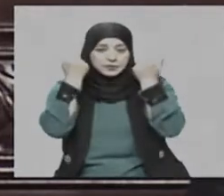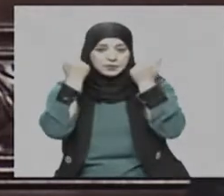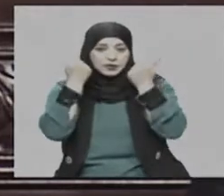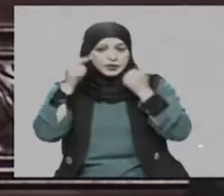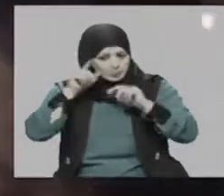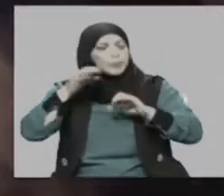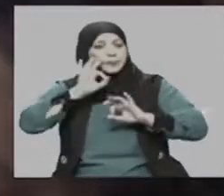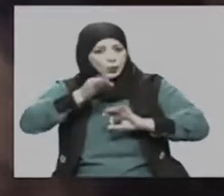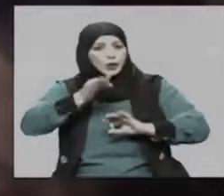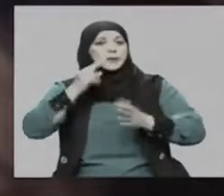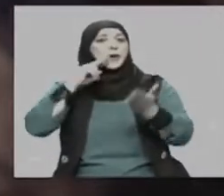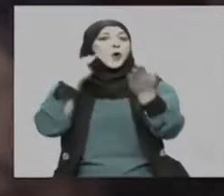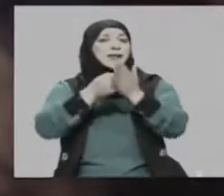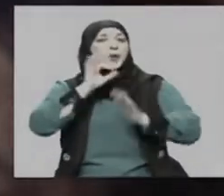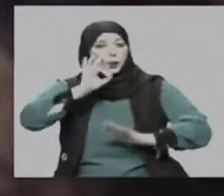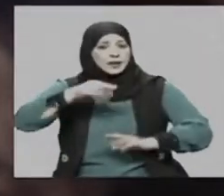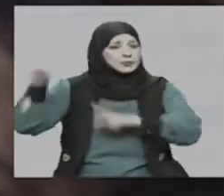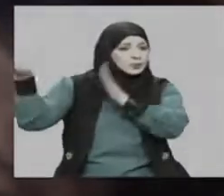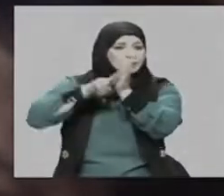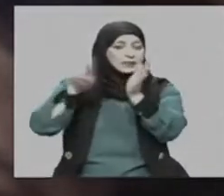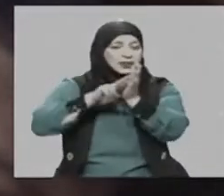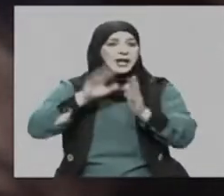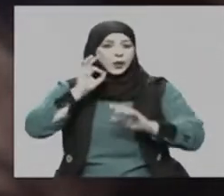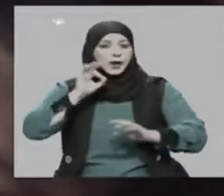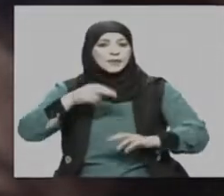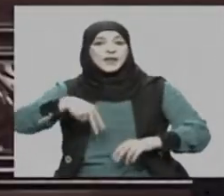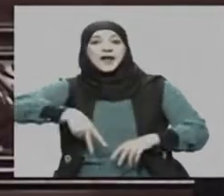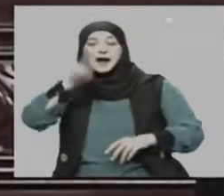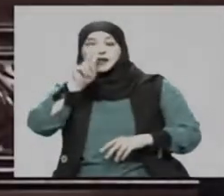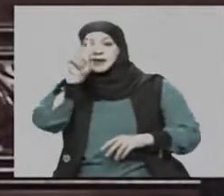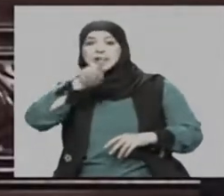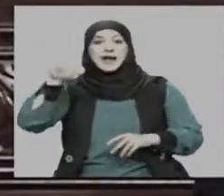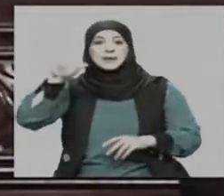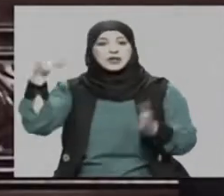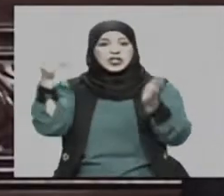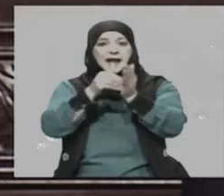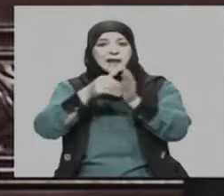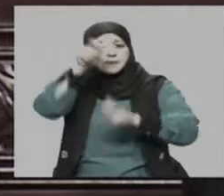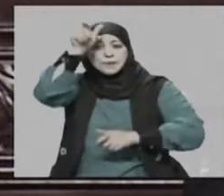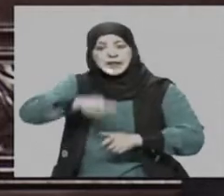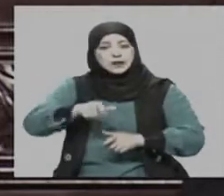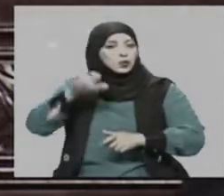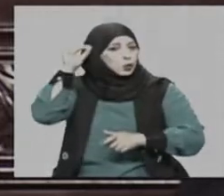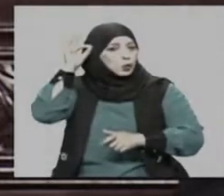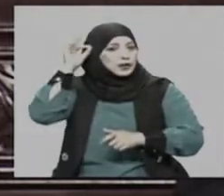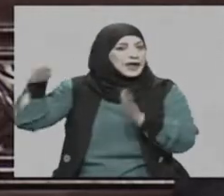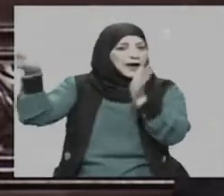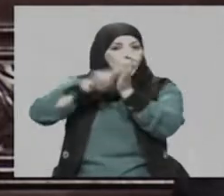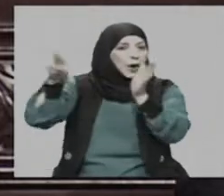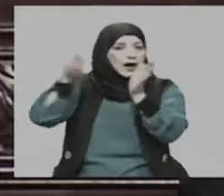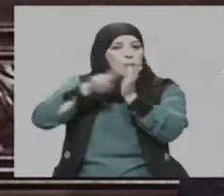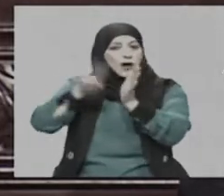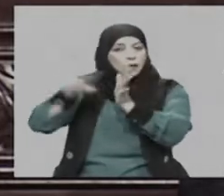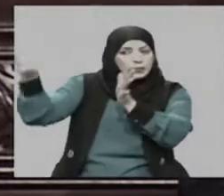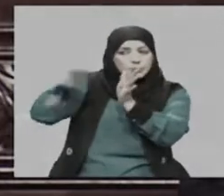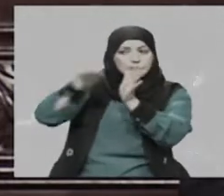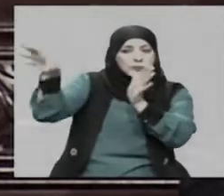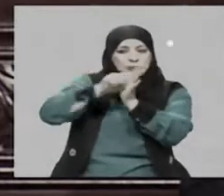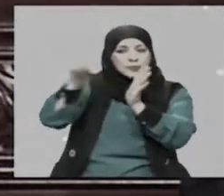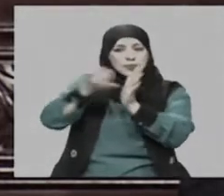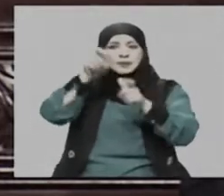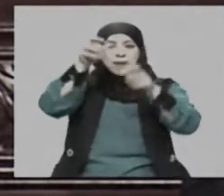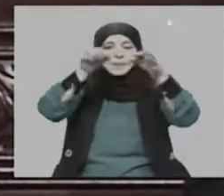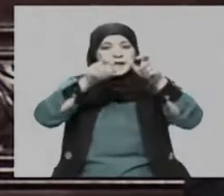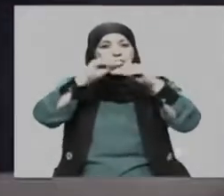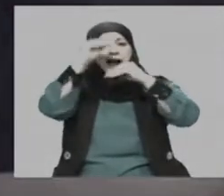نروحوا بكم، وروحنا اكثر من 25,000 تونسي من كامل بقاع العالم، وكيرينا انه